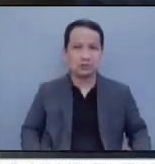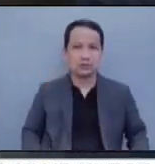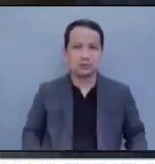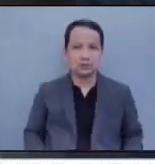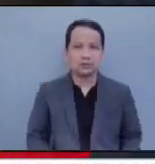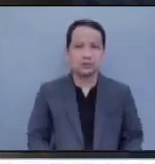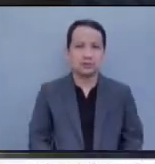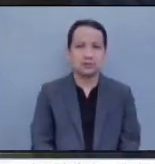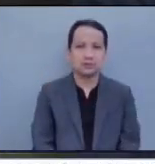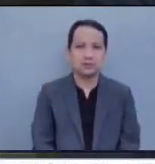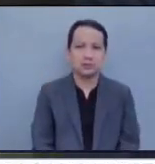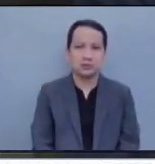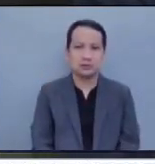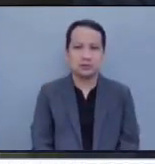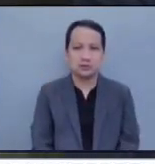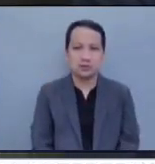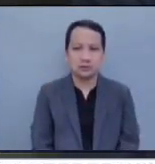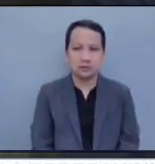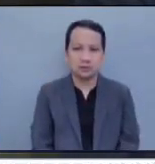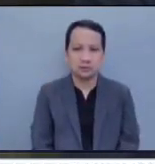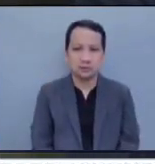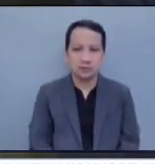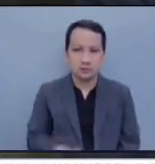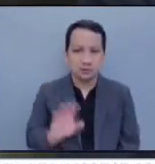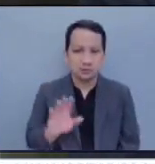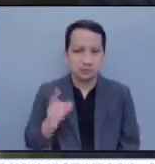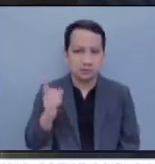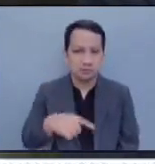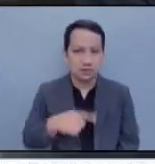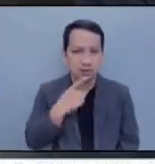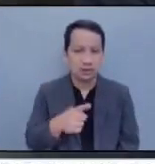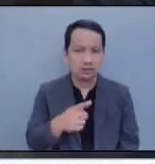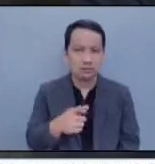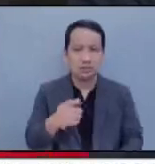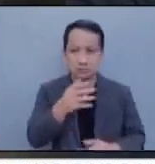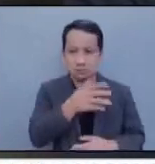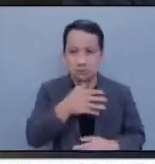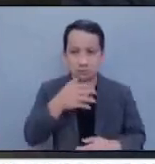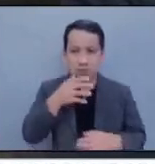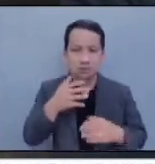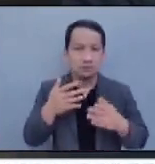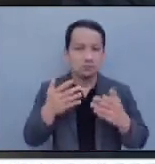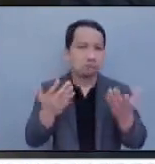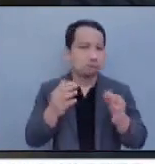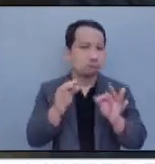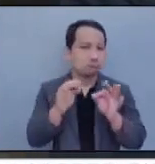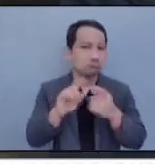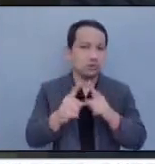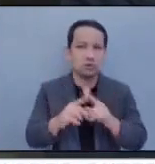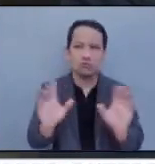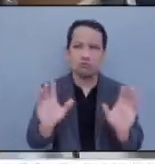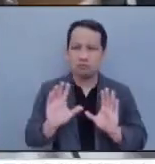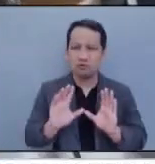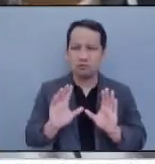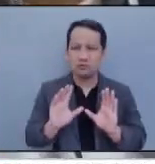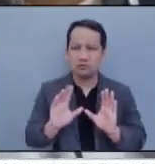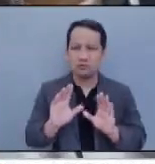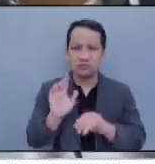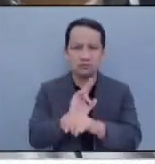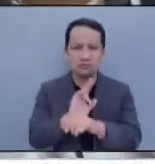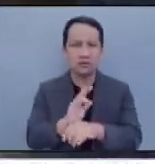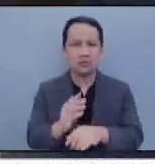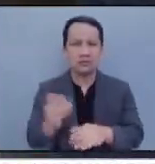Ito pong kaguluhan na to, ina-assure ko yung mga farmers, yung mga kaibigan namin, no? Sana wag na silang magpagamit ulit.